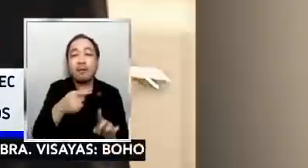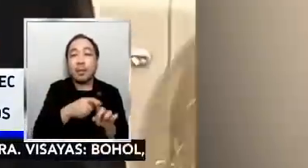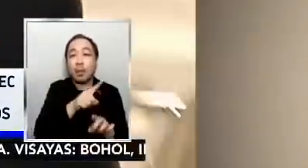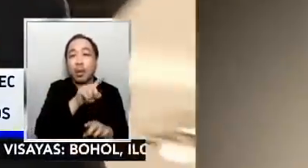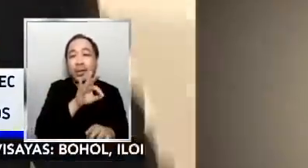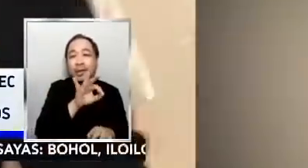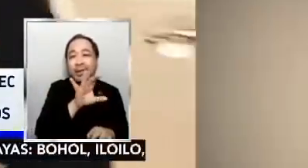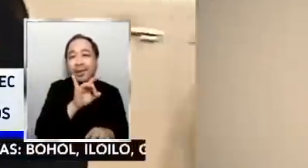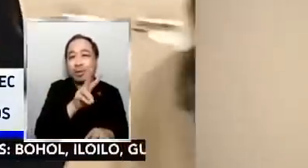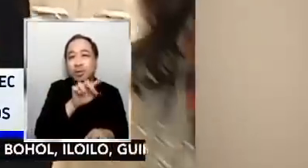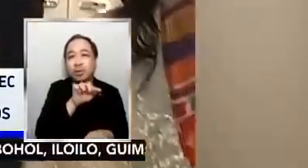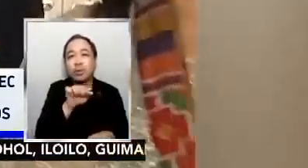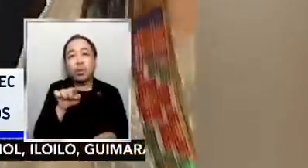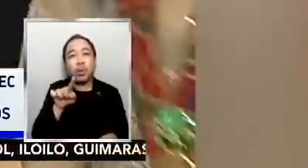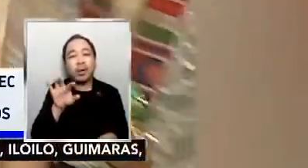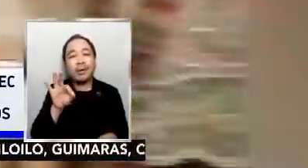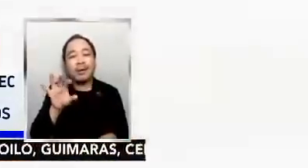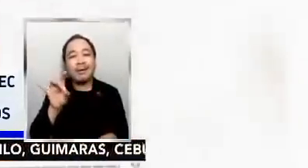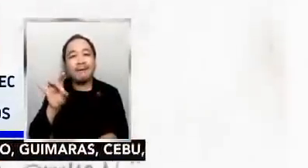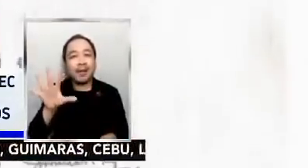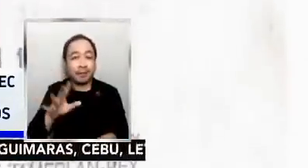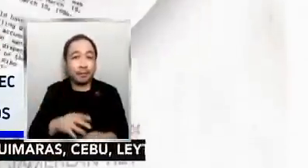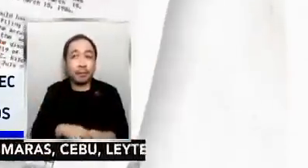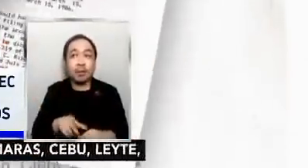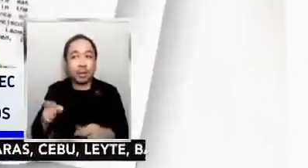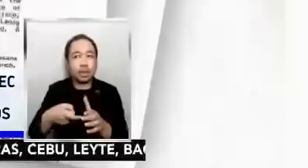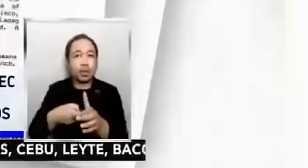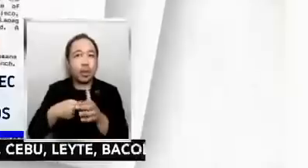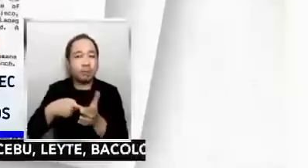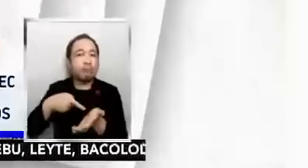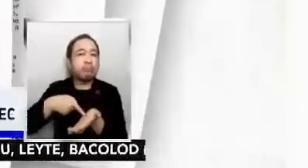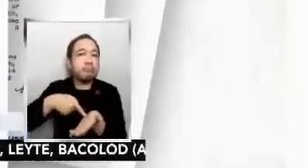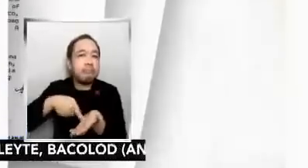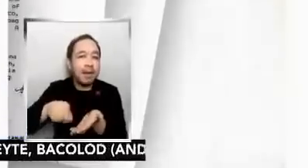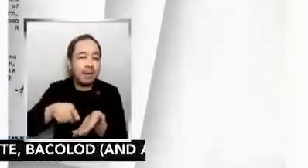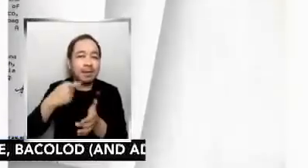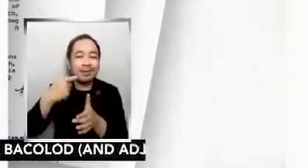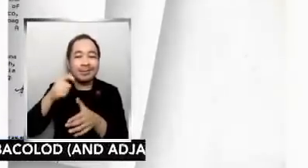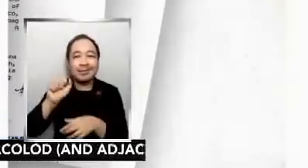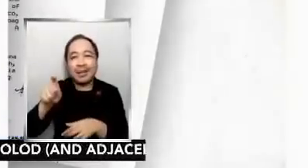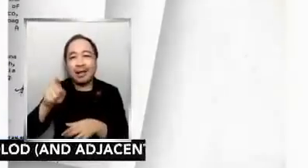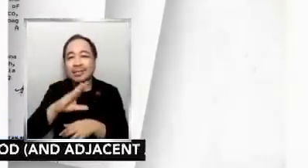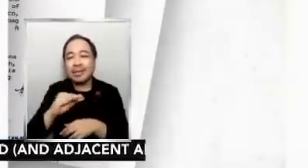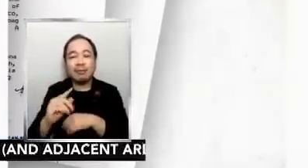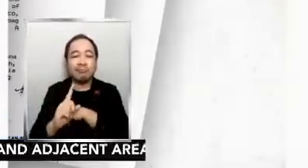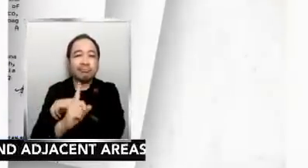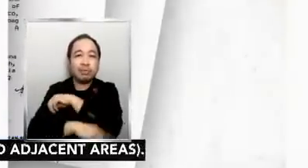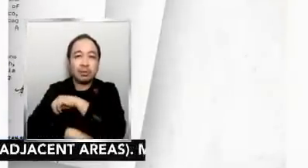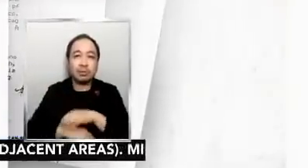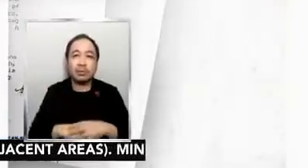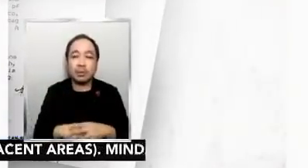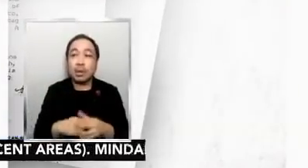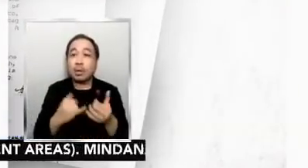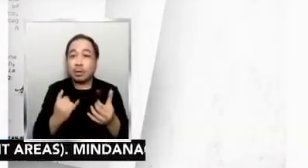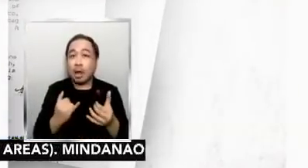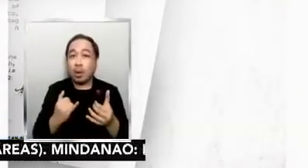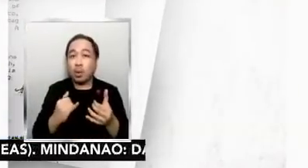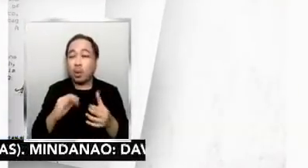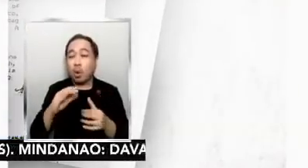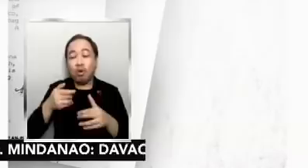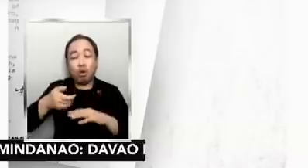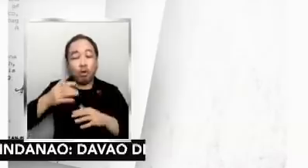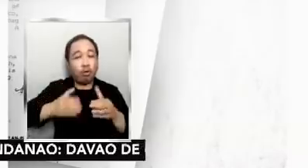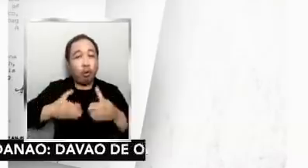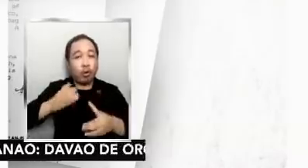1985. Pinagbabayad din siya ng buwis at multa. Sa apela ni Marcos, pinagtibay ng Court of Appeals ang guilty verdict ng